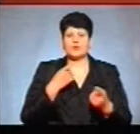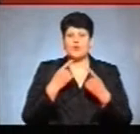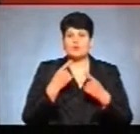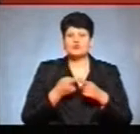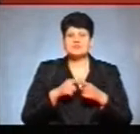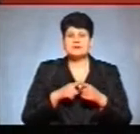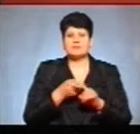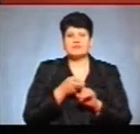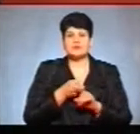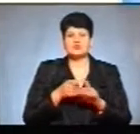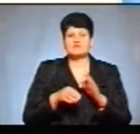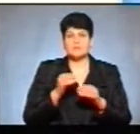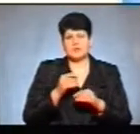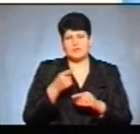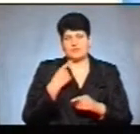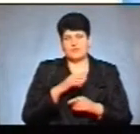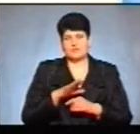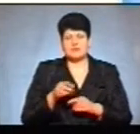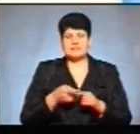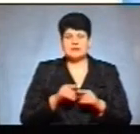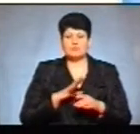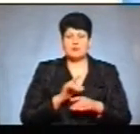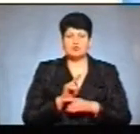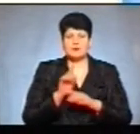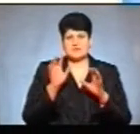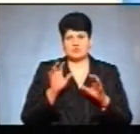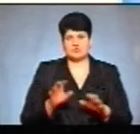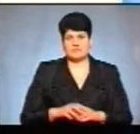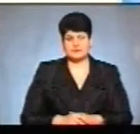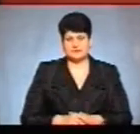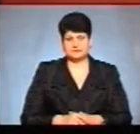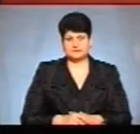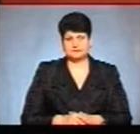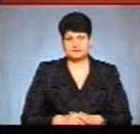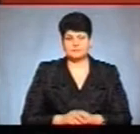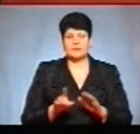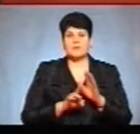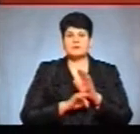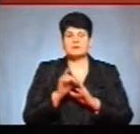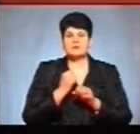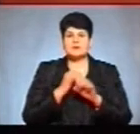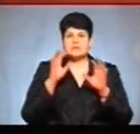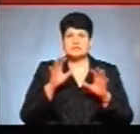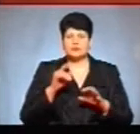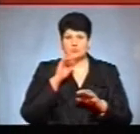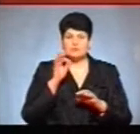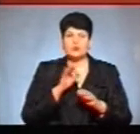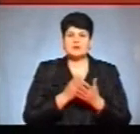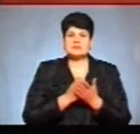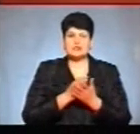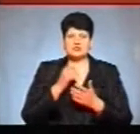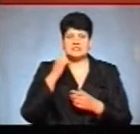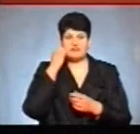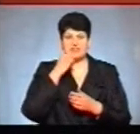це з виборами пов'язано, я б не став. Це була норма законодавства. Набув чинності закон України про статус ветеранів